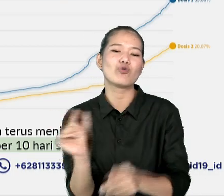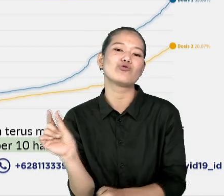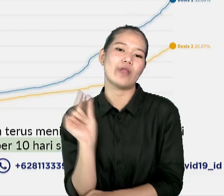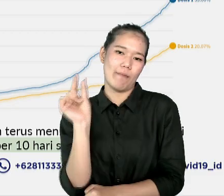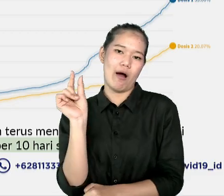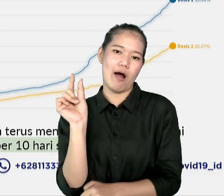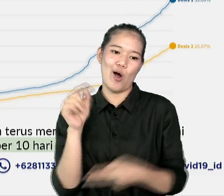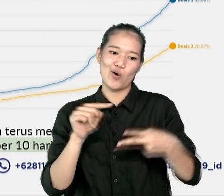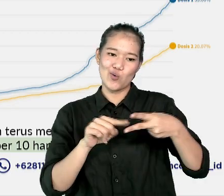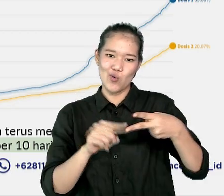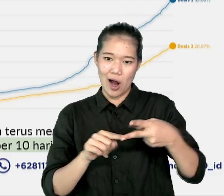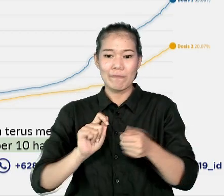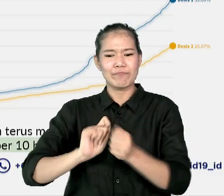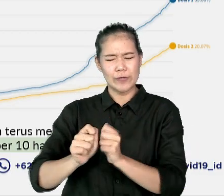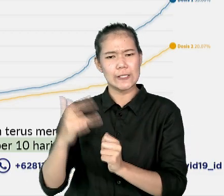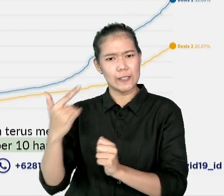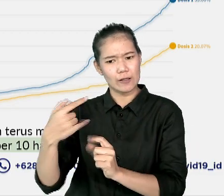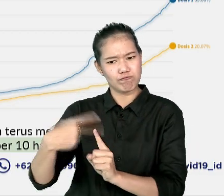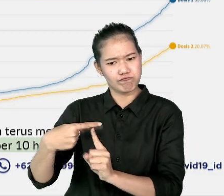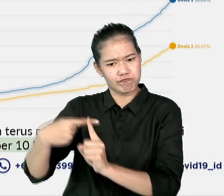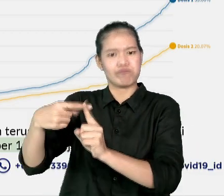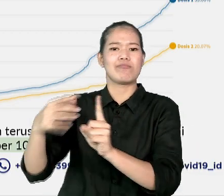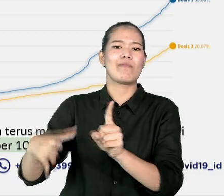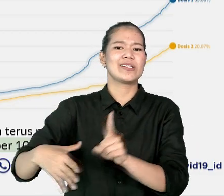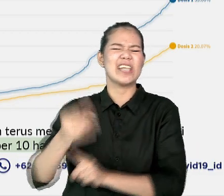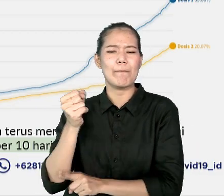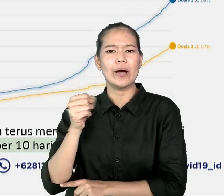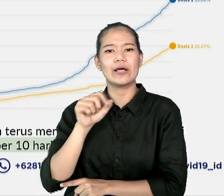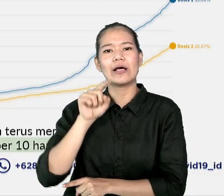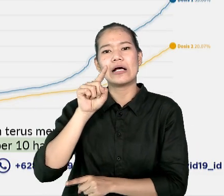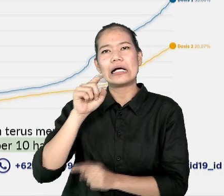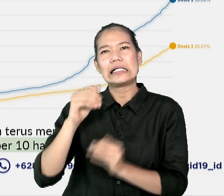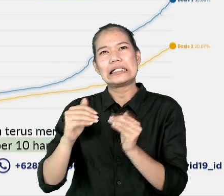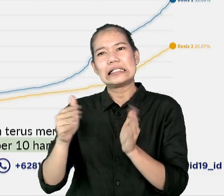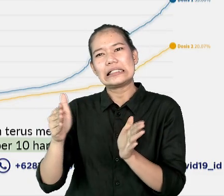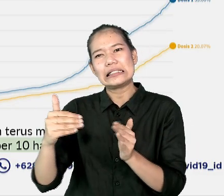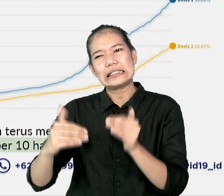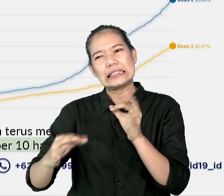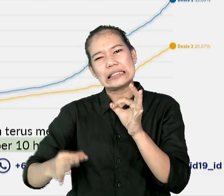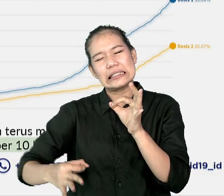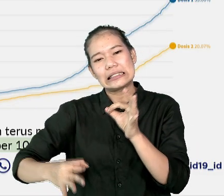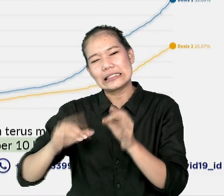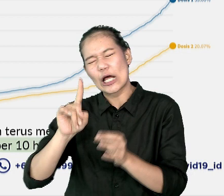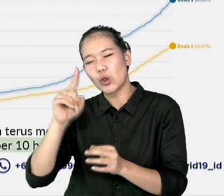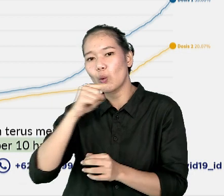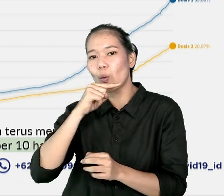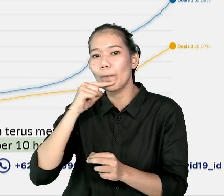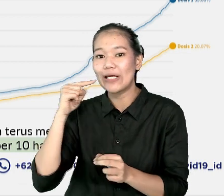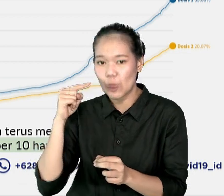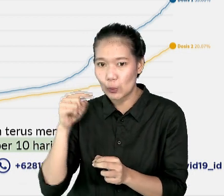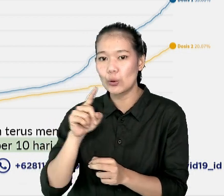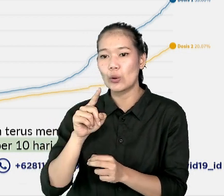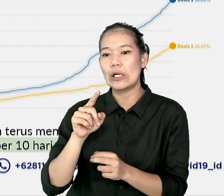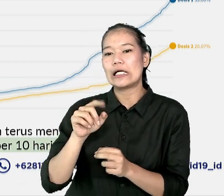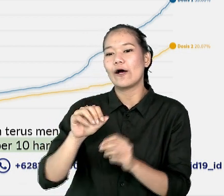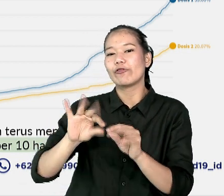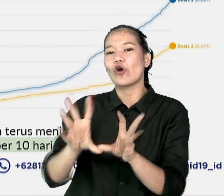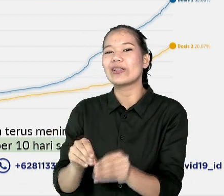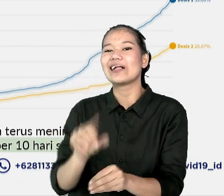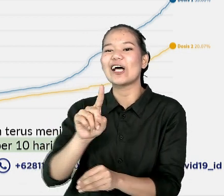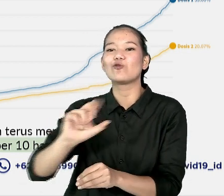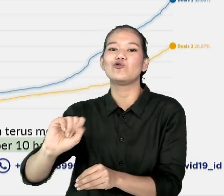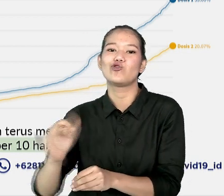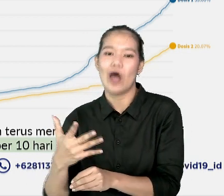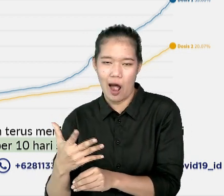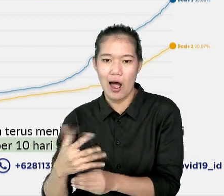utama. Testing terus ditingkatkan hingga mencapai hampir 1 juta orang diperiksa dalam 1 minggu, dengan jumlah